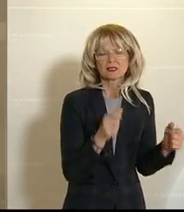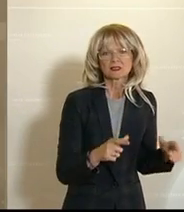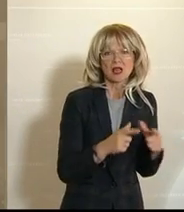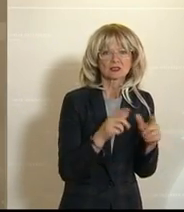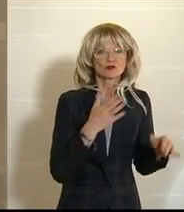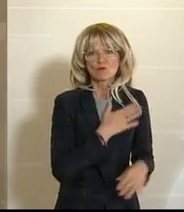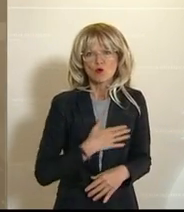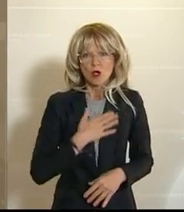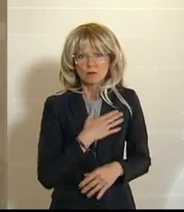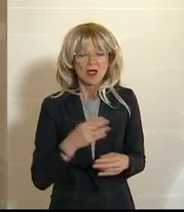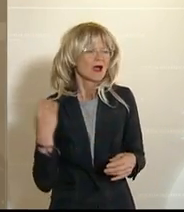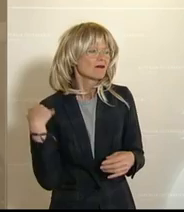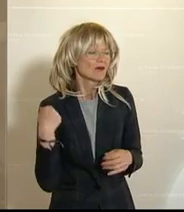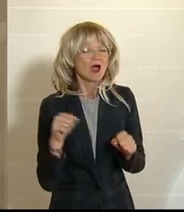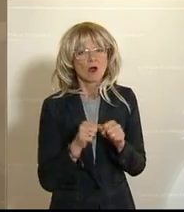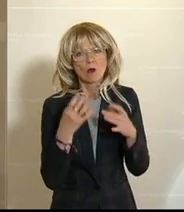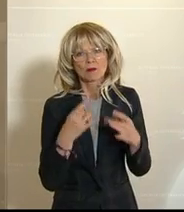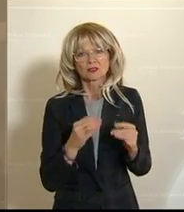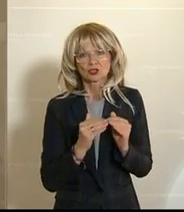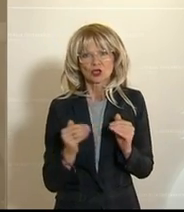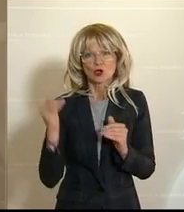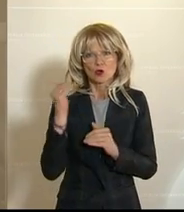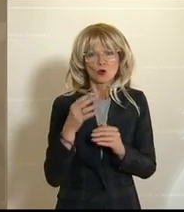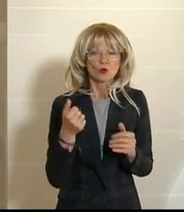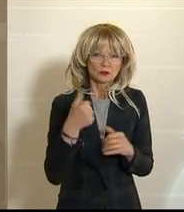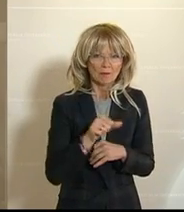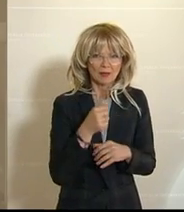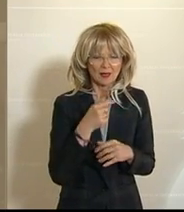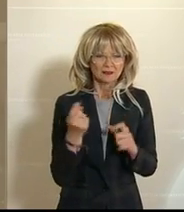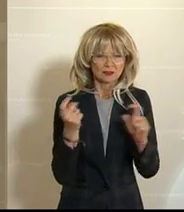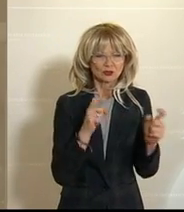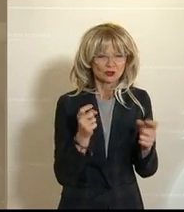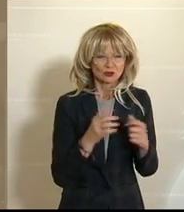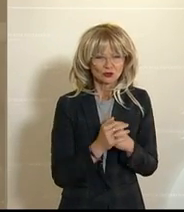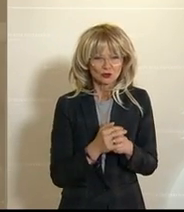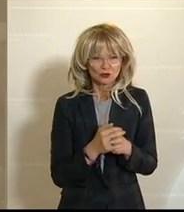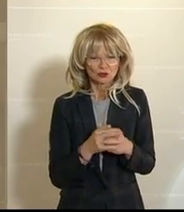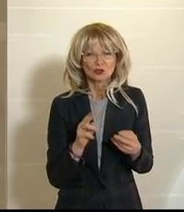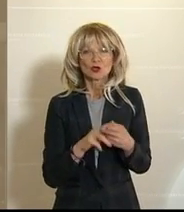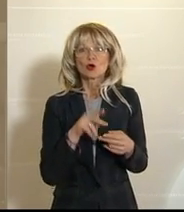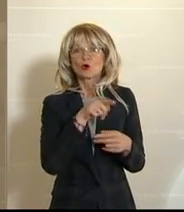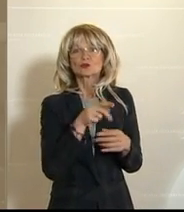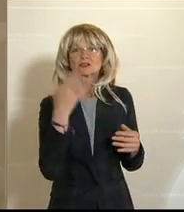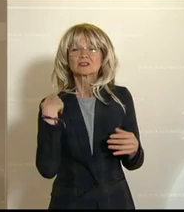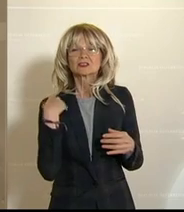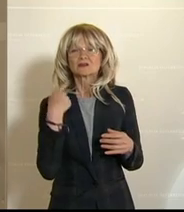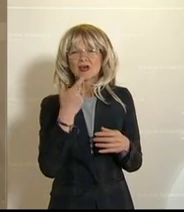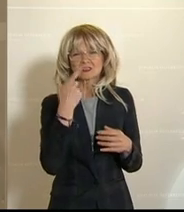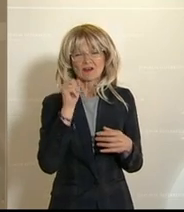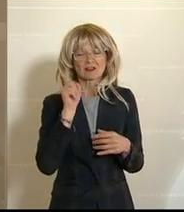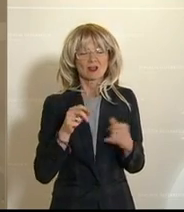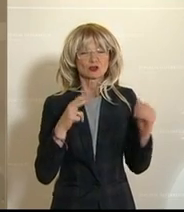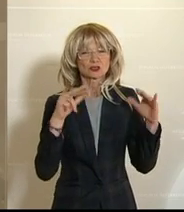waren Pensionserhöhungen im Spiel. Und interessanterweise wurden diese Beschlüsse 2008 im Anschluss als erstes Konjunkturpaket umgedeutet, weil sie